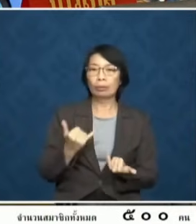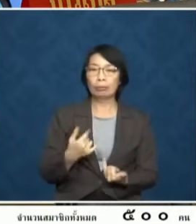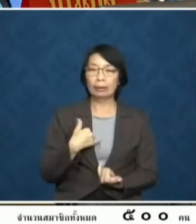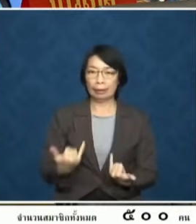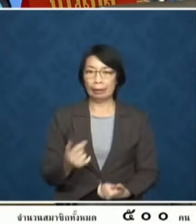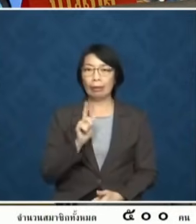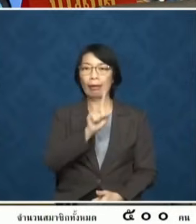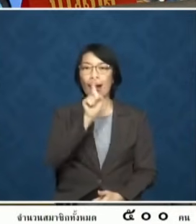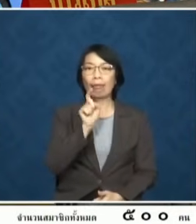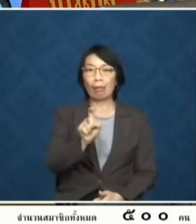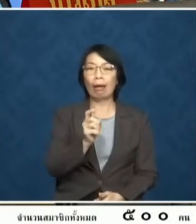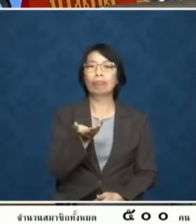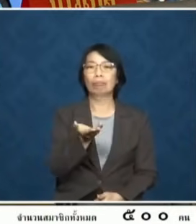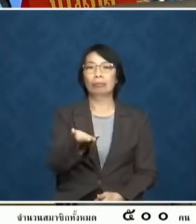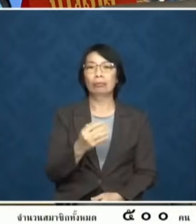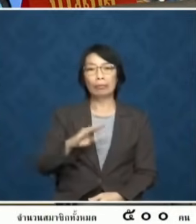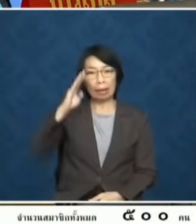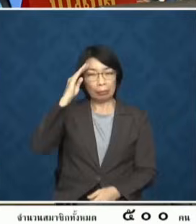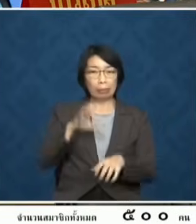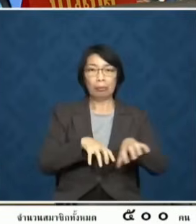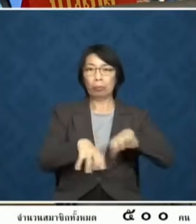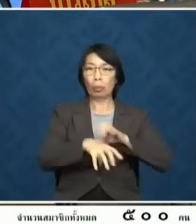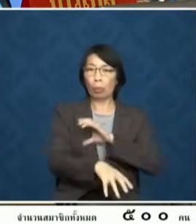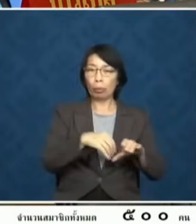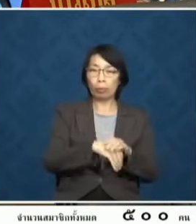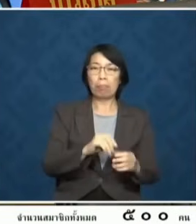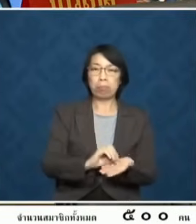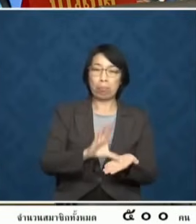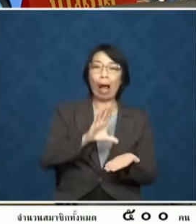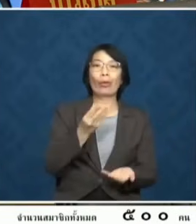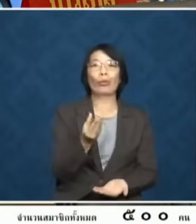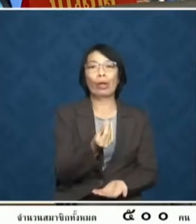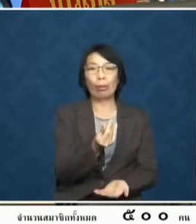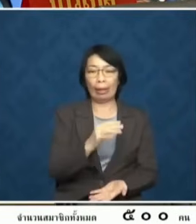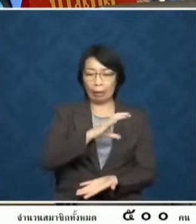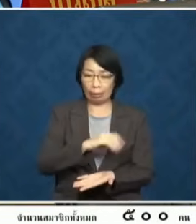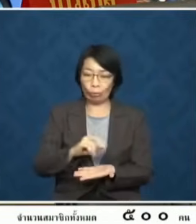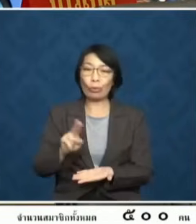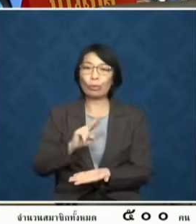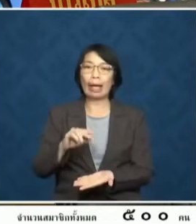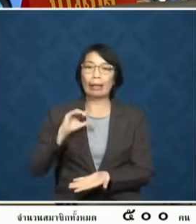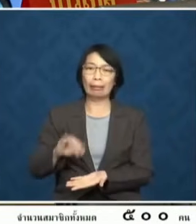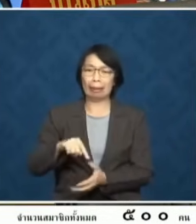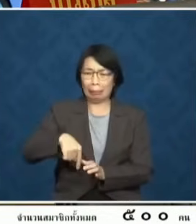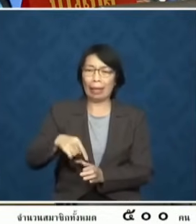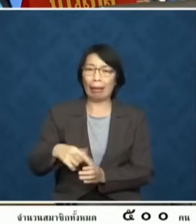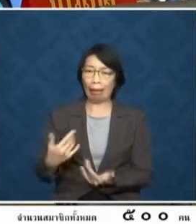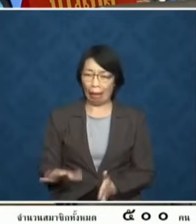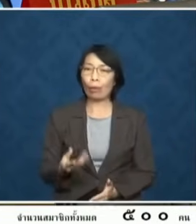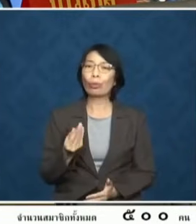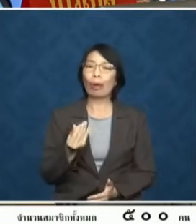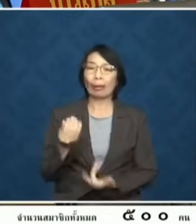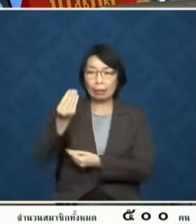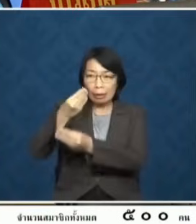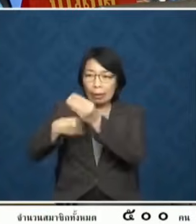คำถามค่ะว่ากองทัพผลิตได้ปริมาณมหาศาลเท่าไหร่และใช้เท่าไหร่ในกองทัพพร้อมทั้งขายออกไปสู่